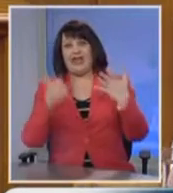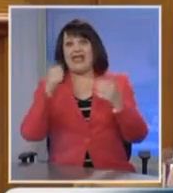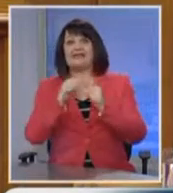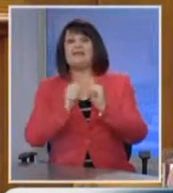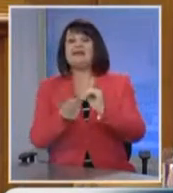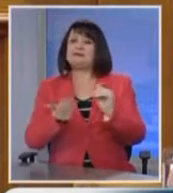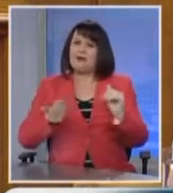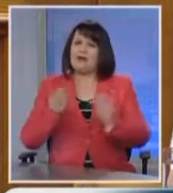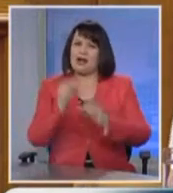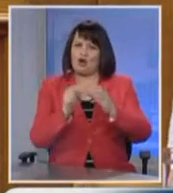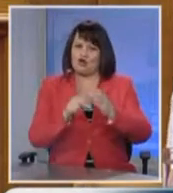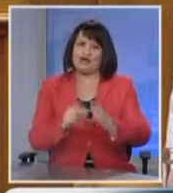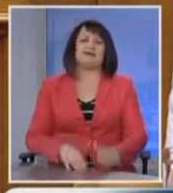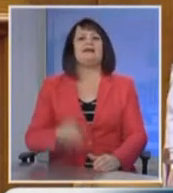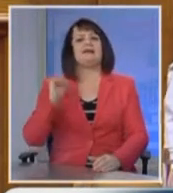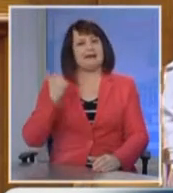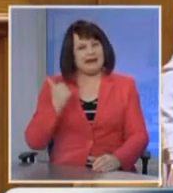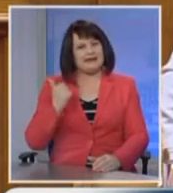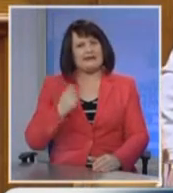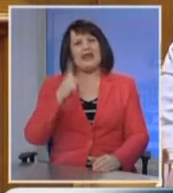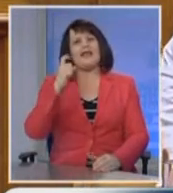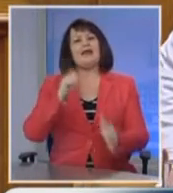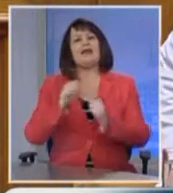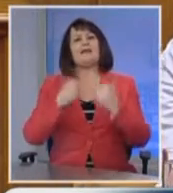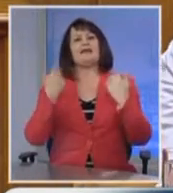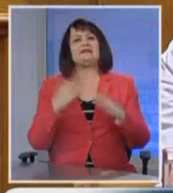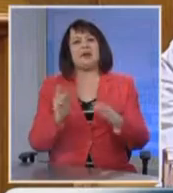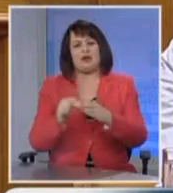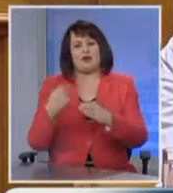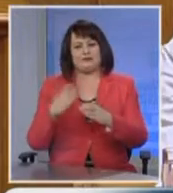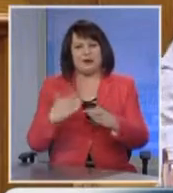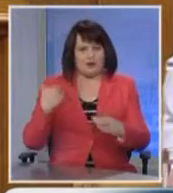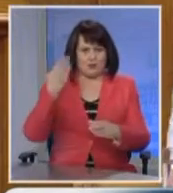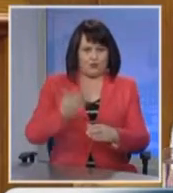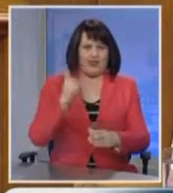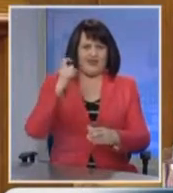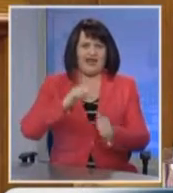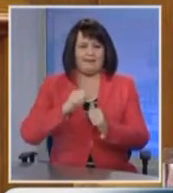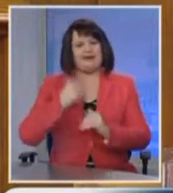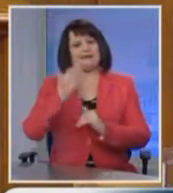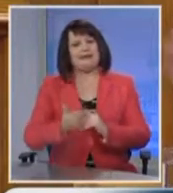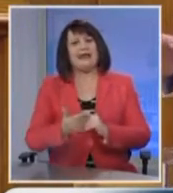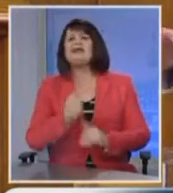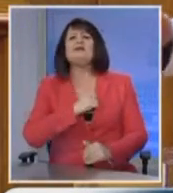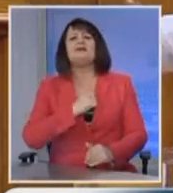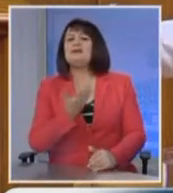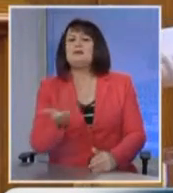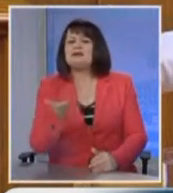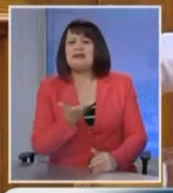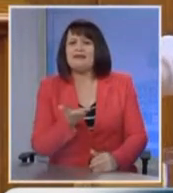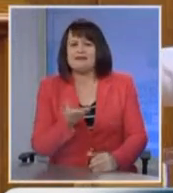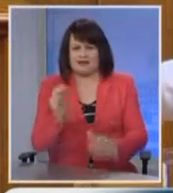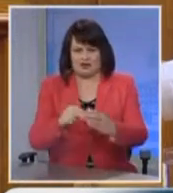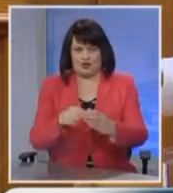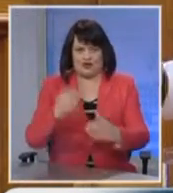εκλογές. Εχθές είχαμε τους 10 μήνες μετά τις εκλογές. Θεωρείτε λοιπόν ότι πρόκειται να γίνουν